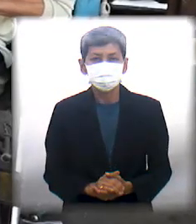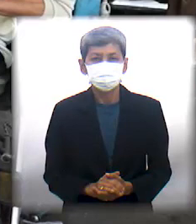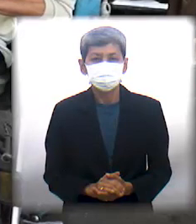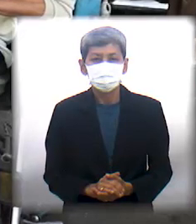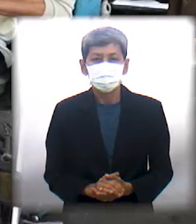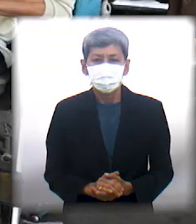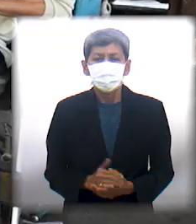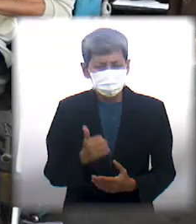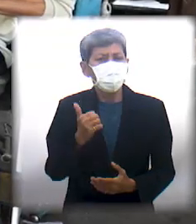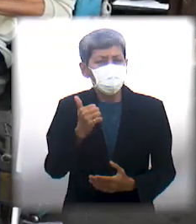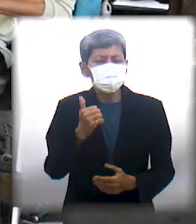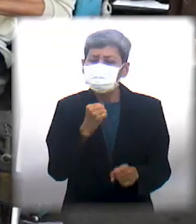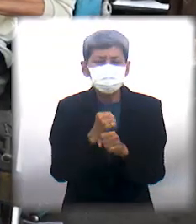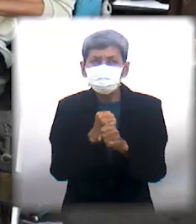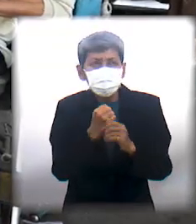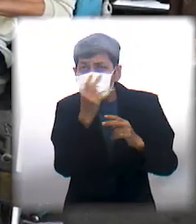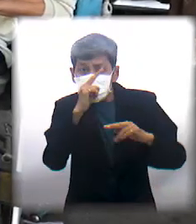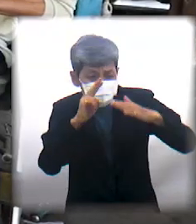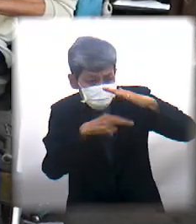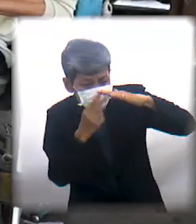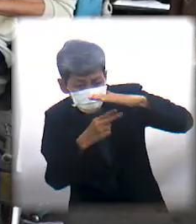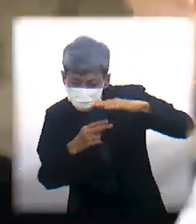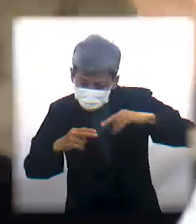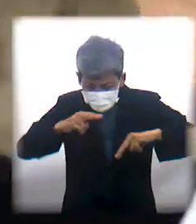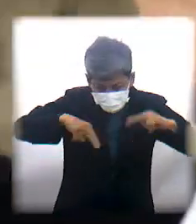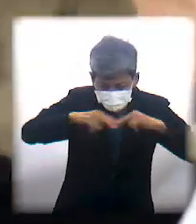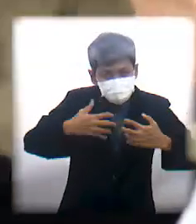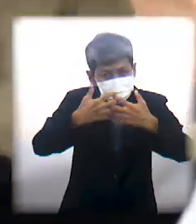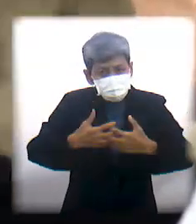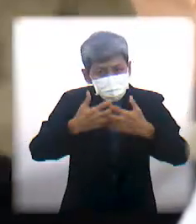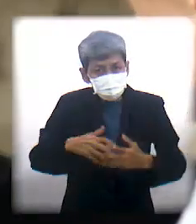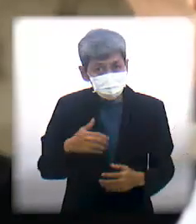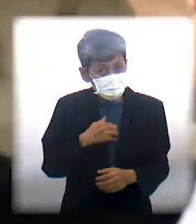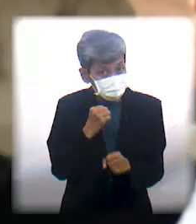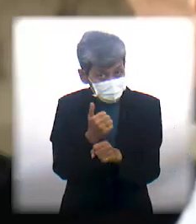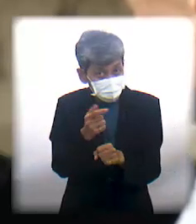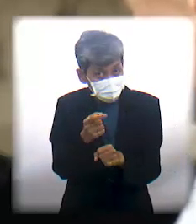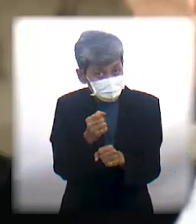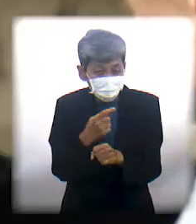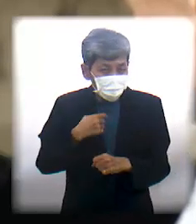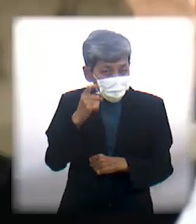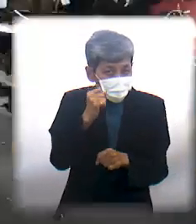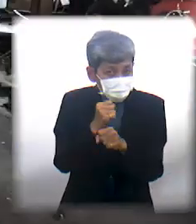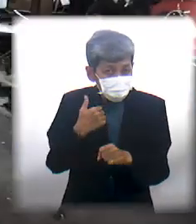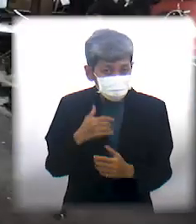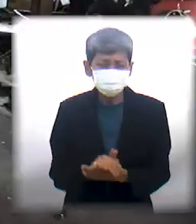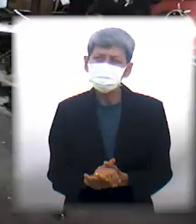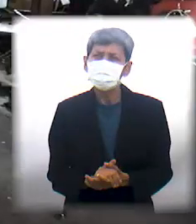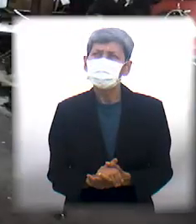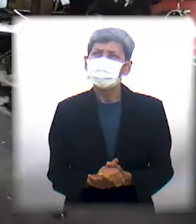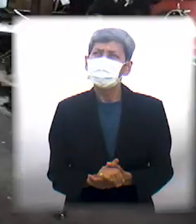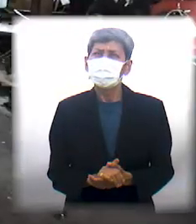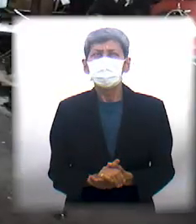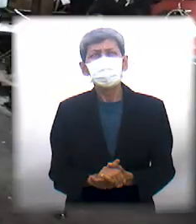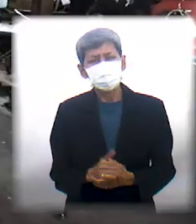มันจะจบงานได้ปิดงานได้ง่ายกว่าม ีอะไรที่ยังทำไม่ได้ไหมคะในการซ่อมรถ โอ้มี